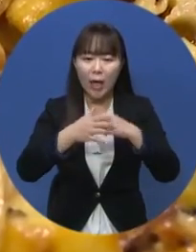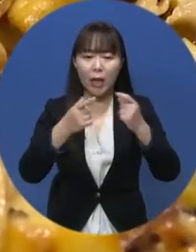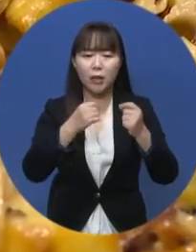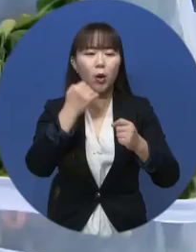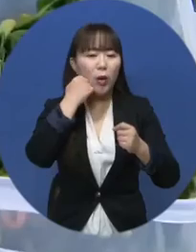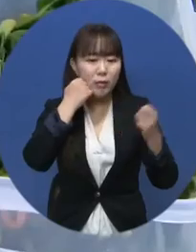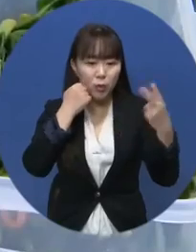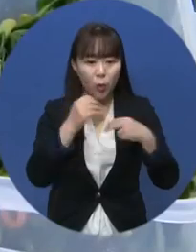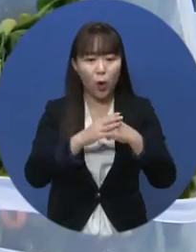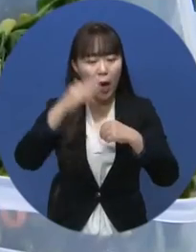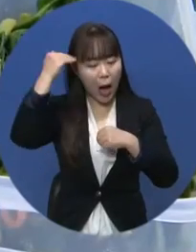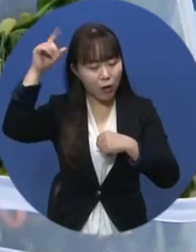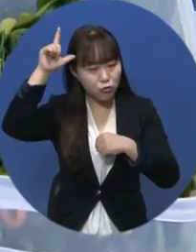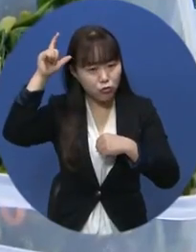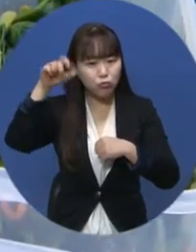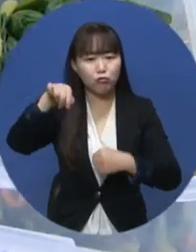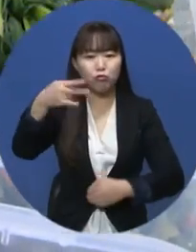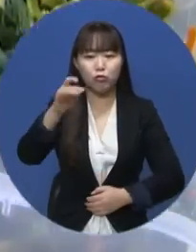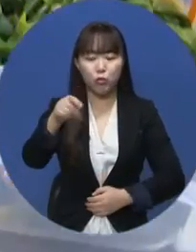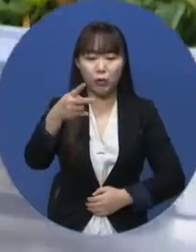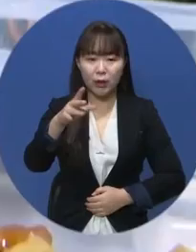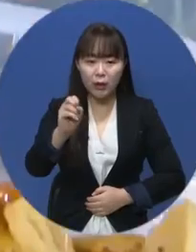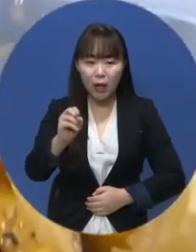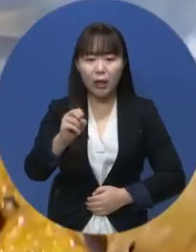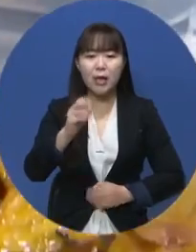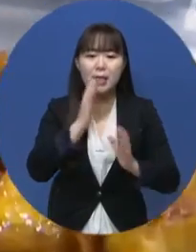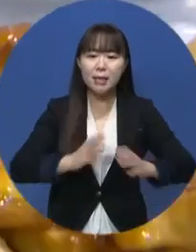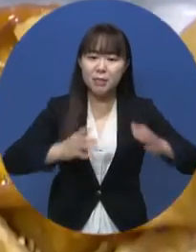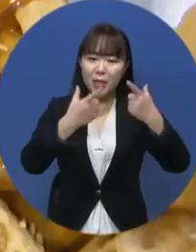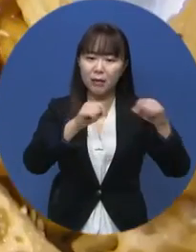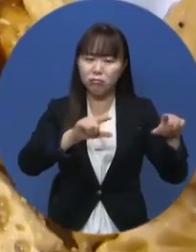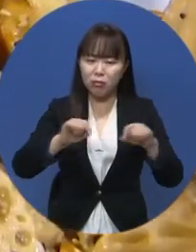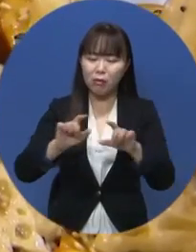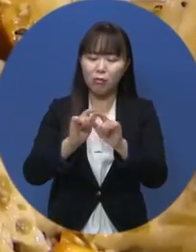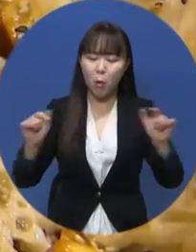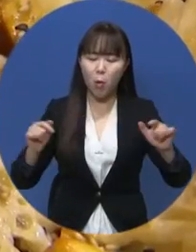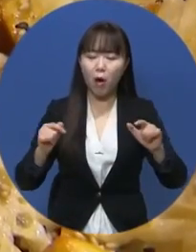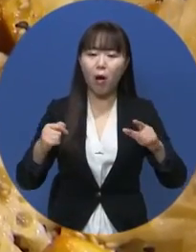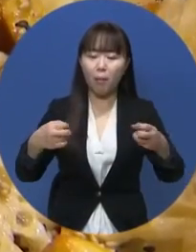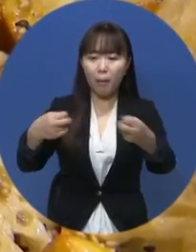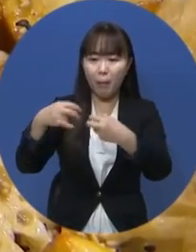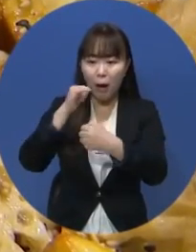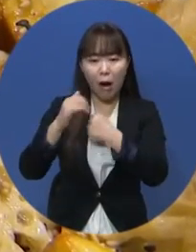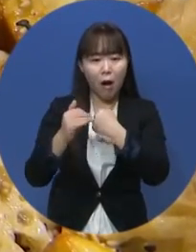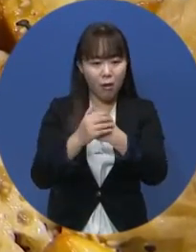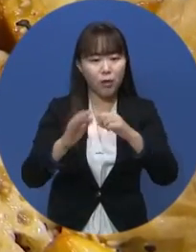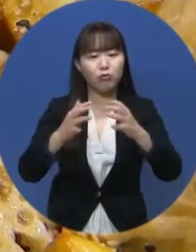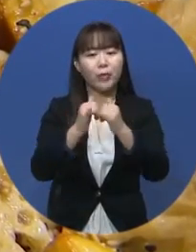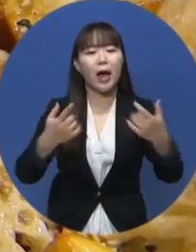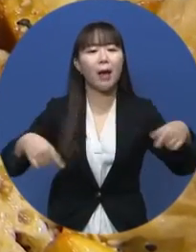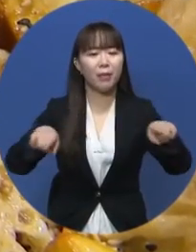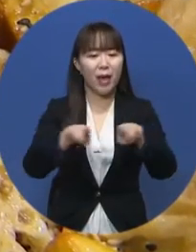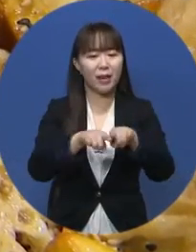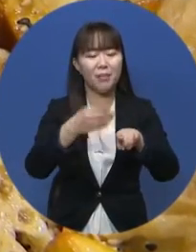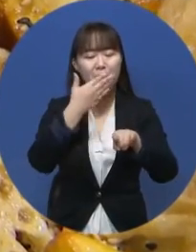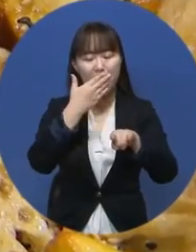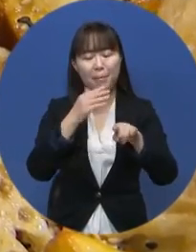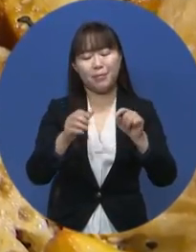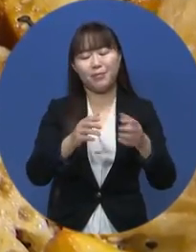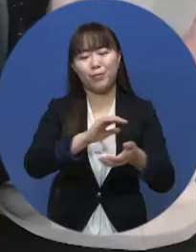에서부터 한우 5 족탕 김치 등 식재료 까지 다양하게 기부될 국민과 함께 차리는 밥상 이